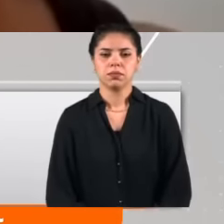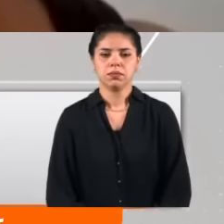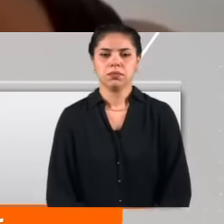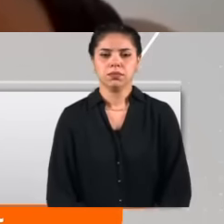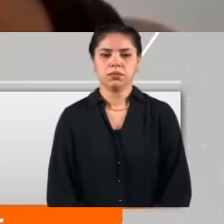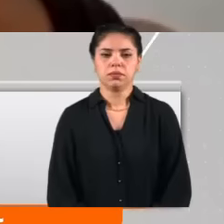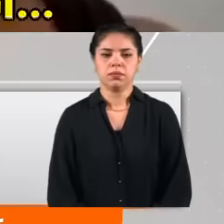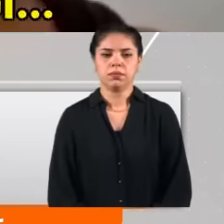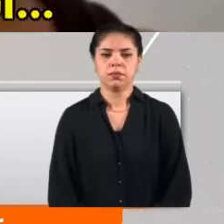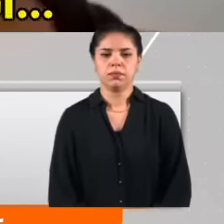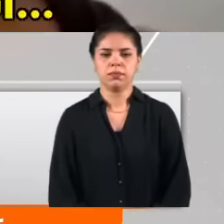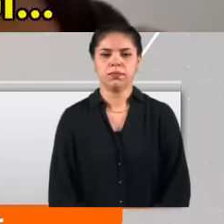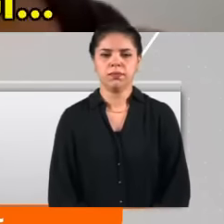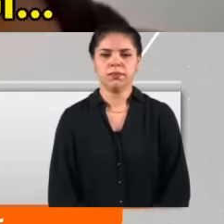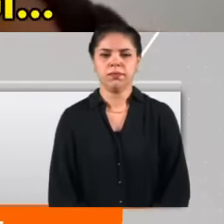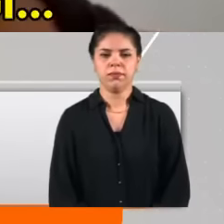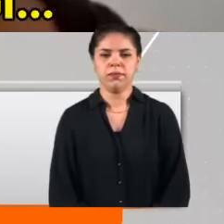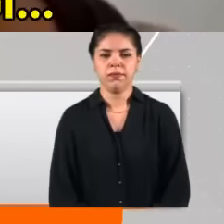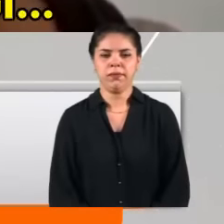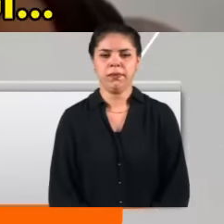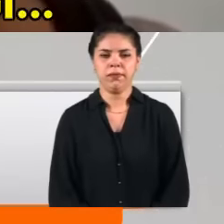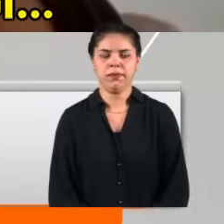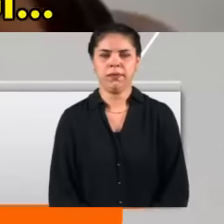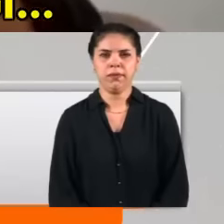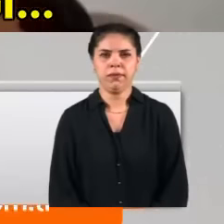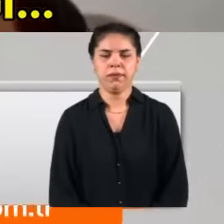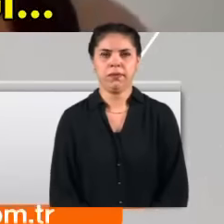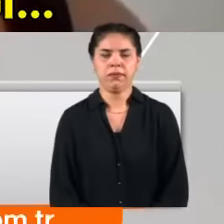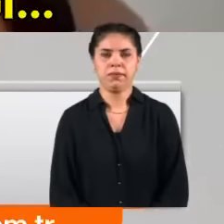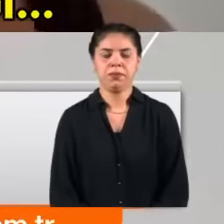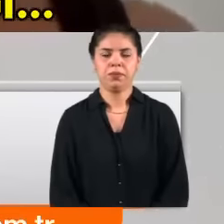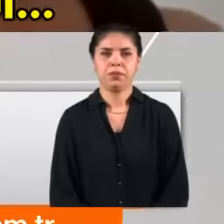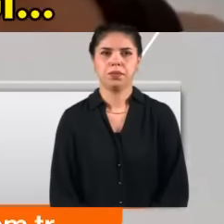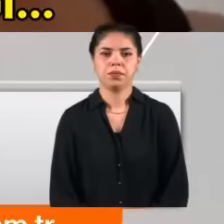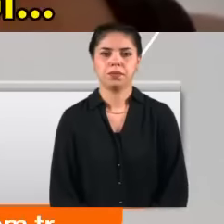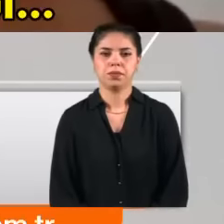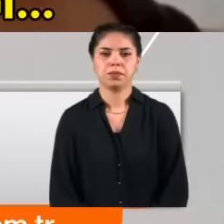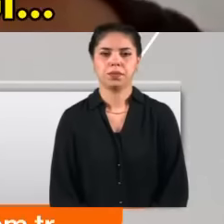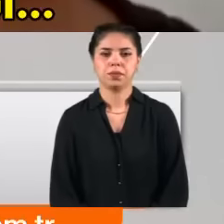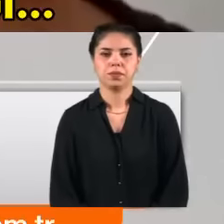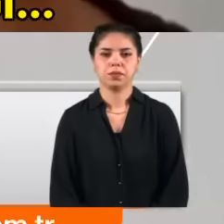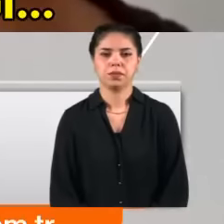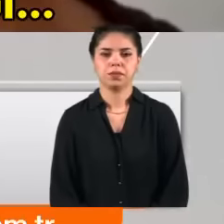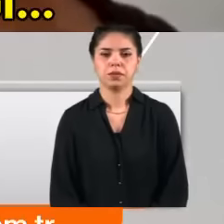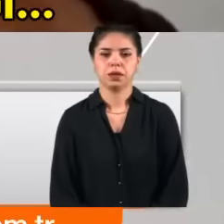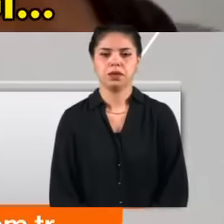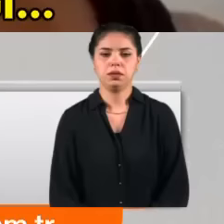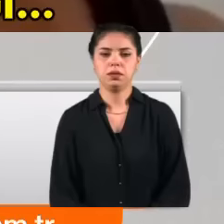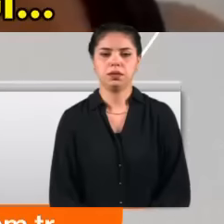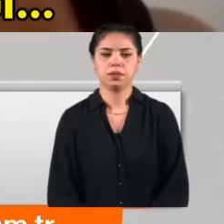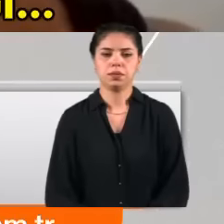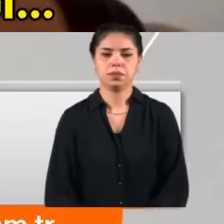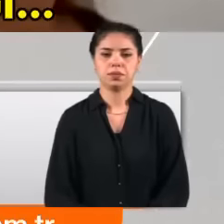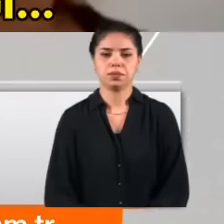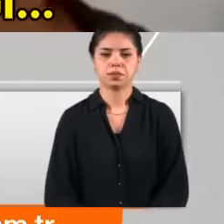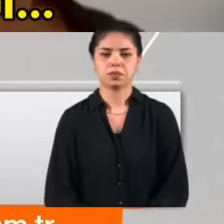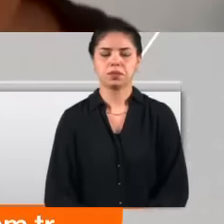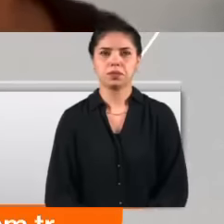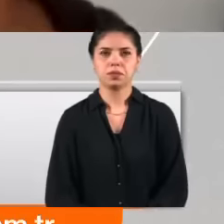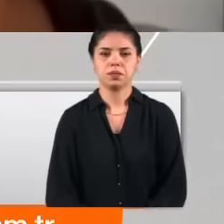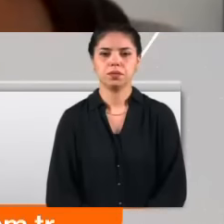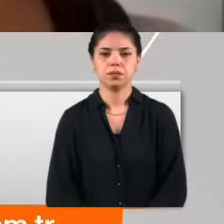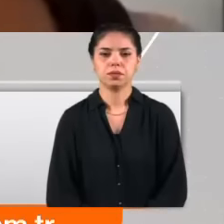kendileri seçiyorlar ve özel yayın evlerinden o kitapları okutuyorlar öğrencilere. Milli Eğitim Bakanlığı'nın